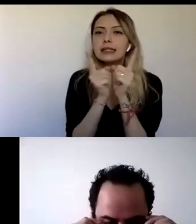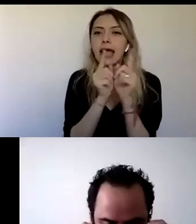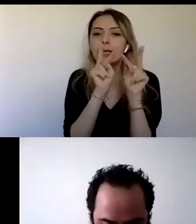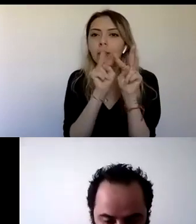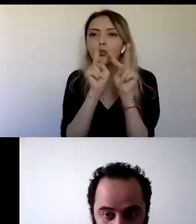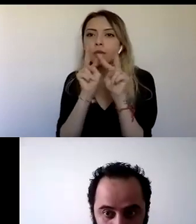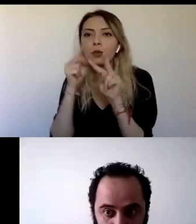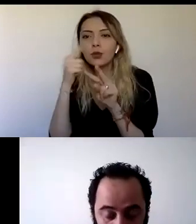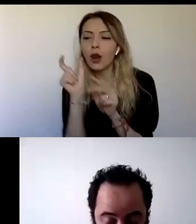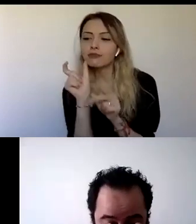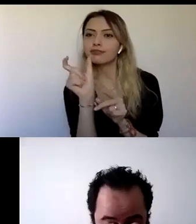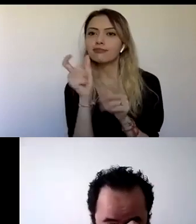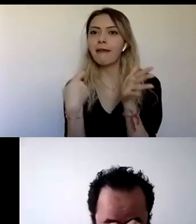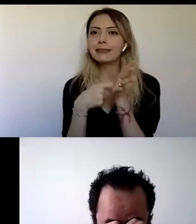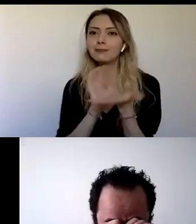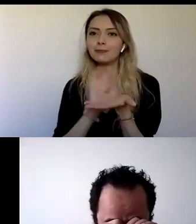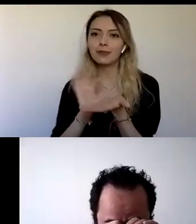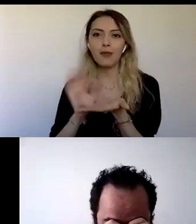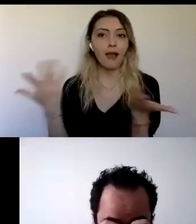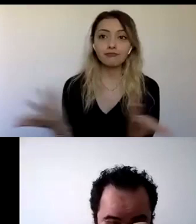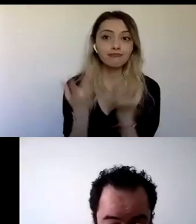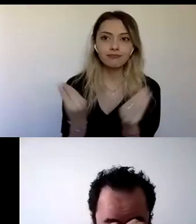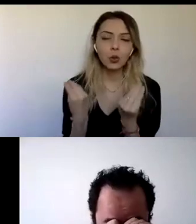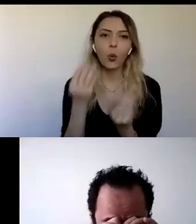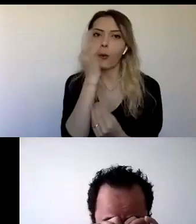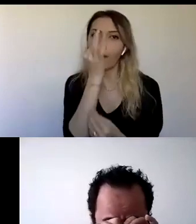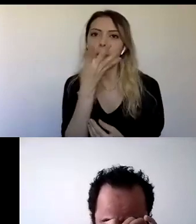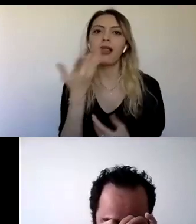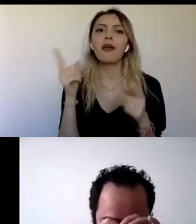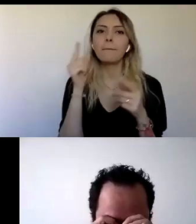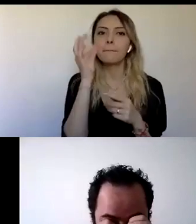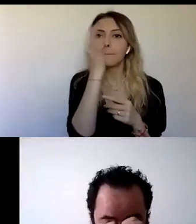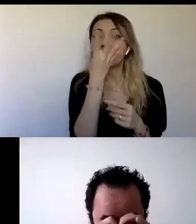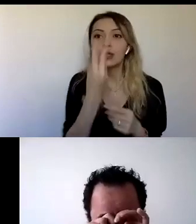Çalışmanın sonunda dediniz ki benim hazırladığım her şey